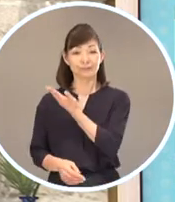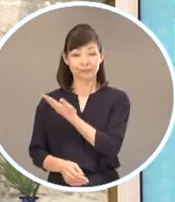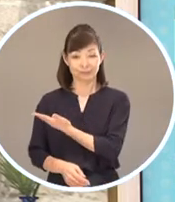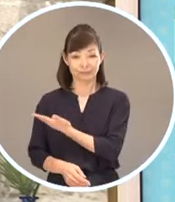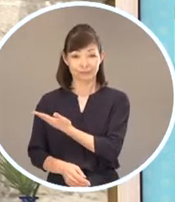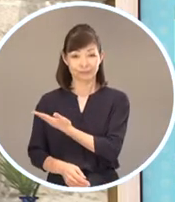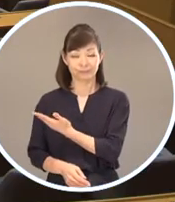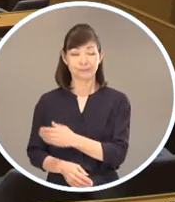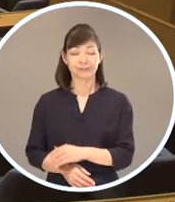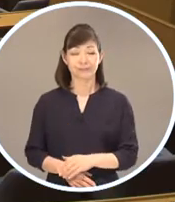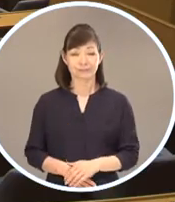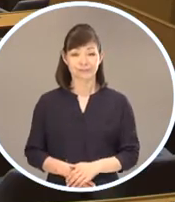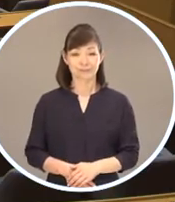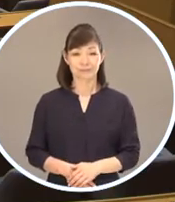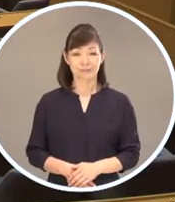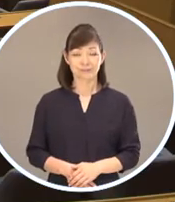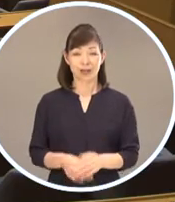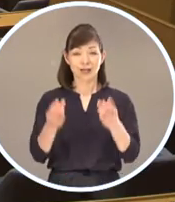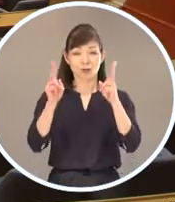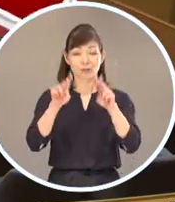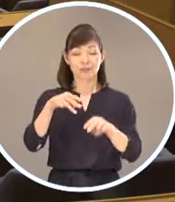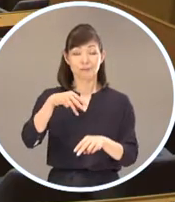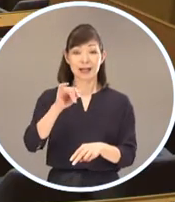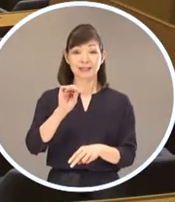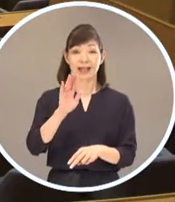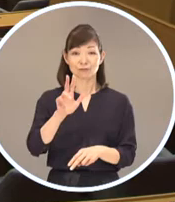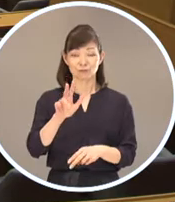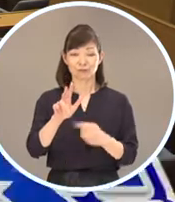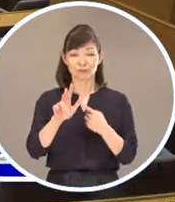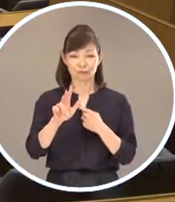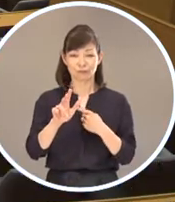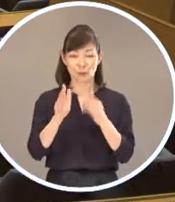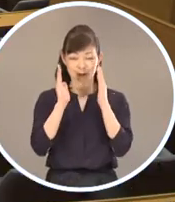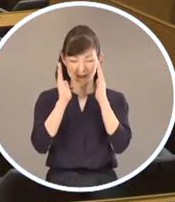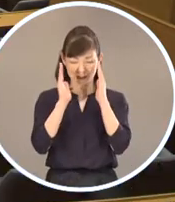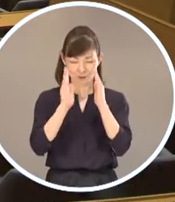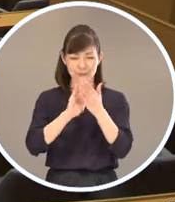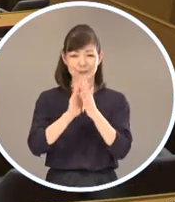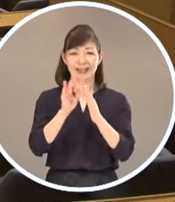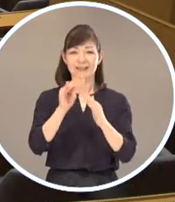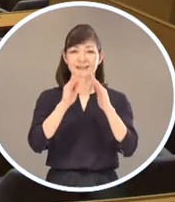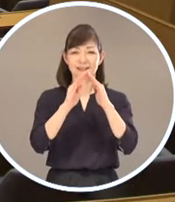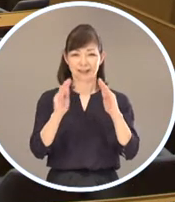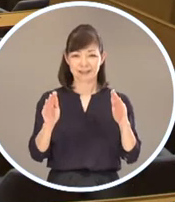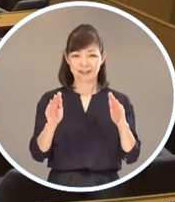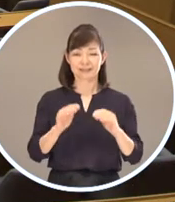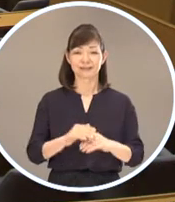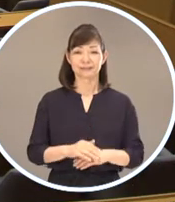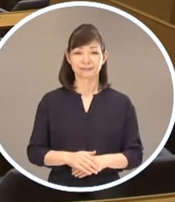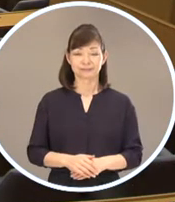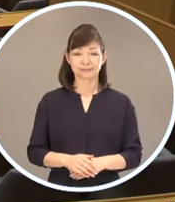。 広島行けるの全力県議会。